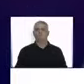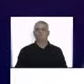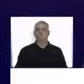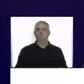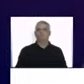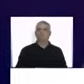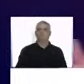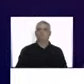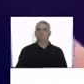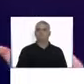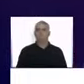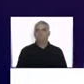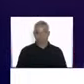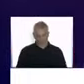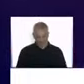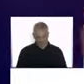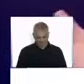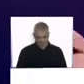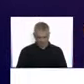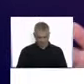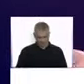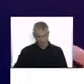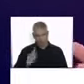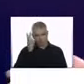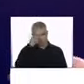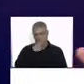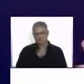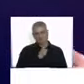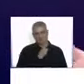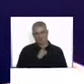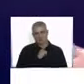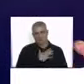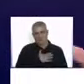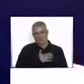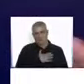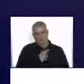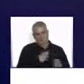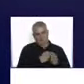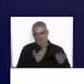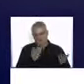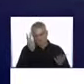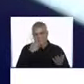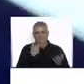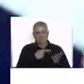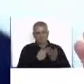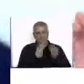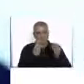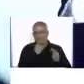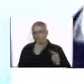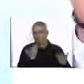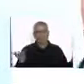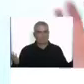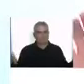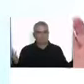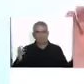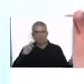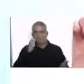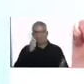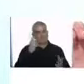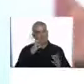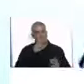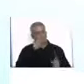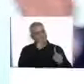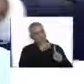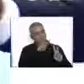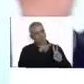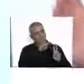אני רוצה לשאול. תראה, בוא. כולנו מבינים שזה לא ענייני. אוקיי, אנחנו מבינים כי פשוט יש המון שאמרו את זה ודווקא התבייתו